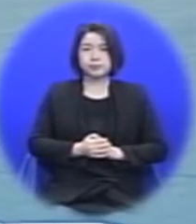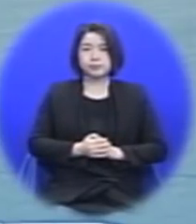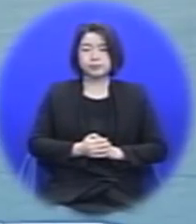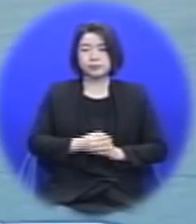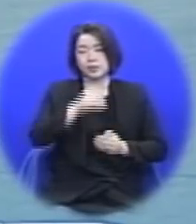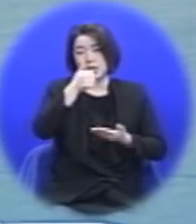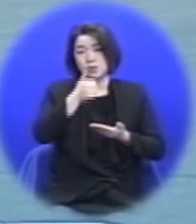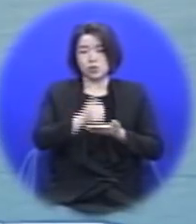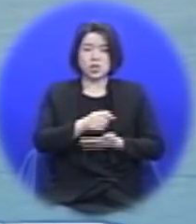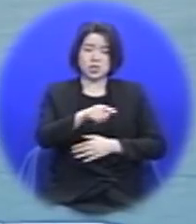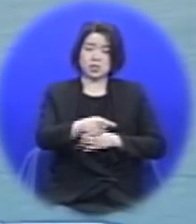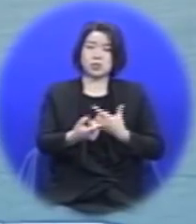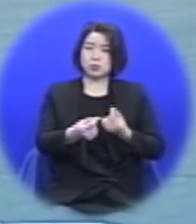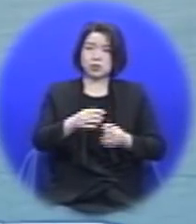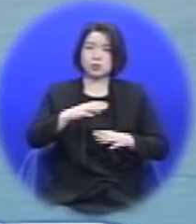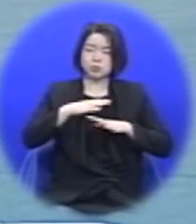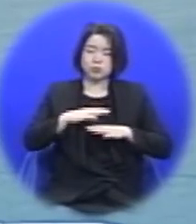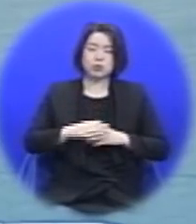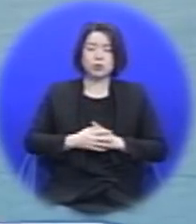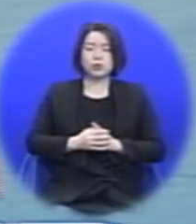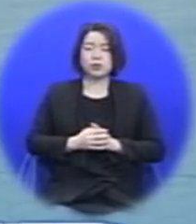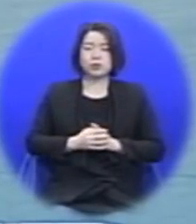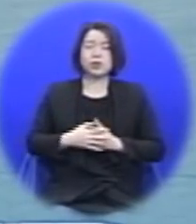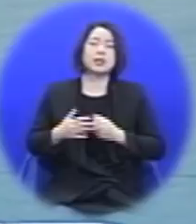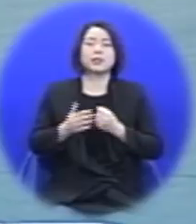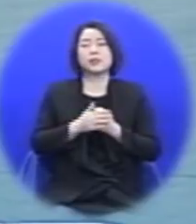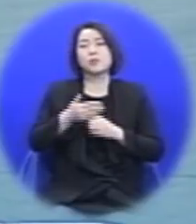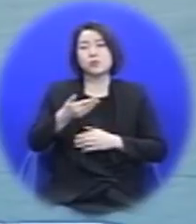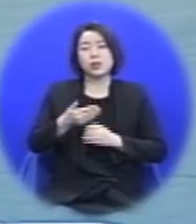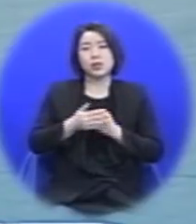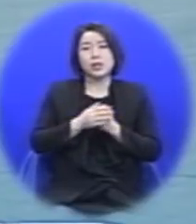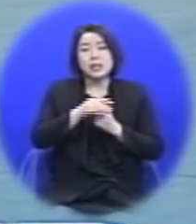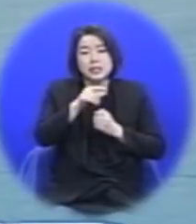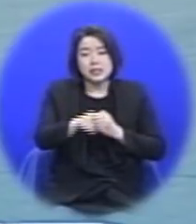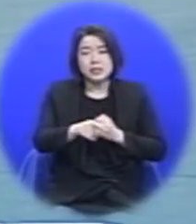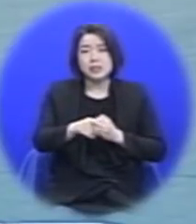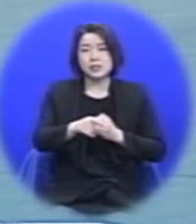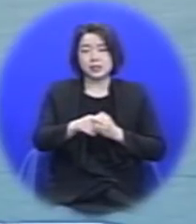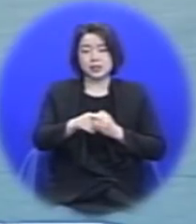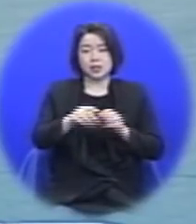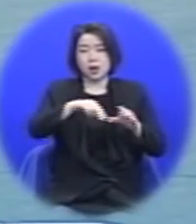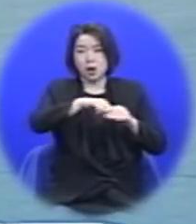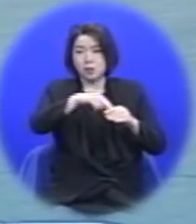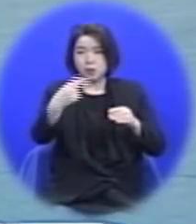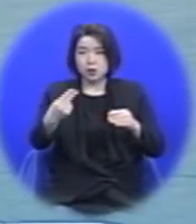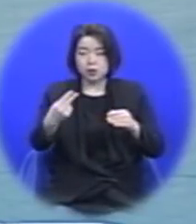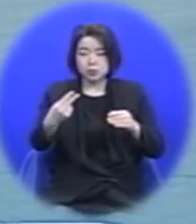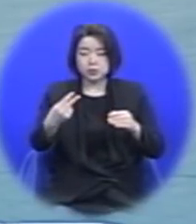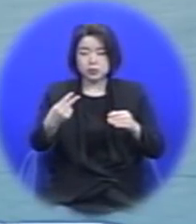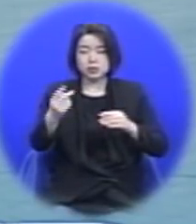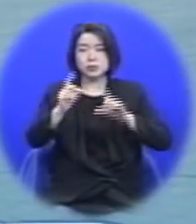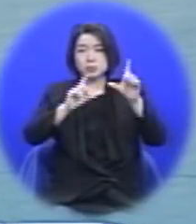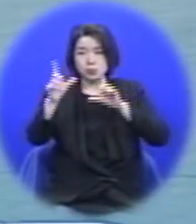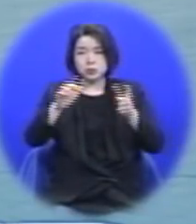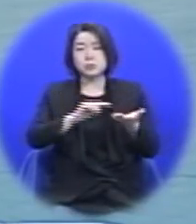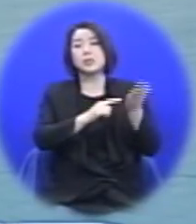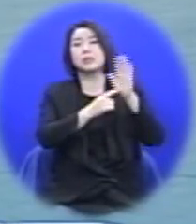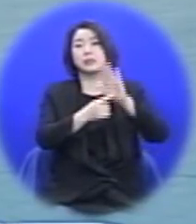죄가 이렇게 무섭습니다. 그러니 이게 바로 벌거벗은 것이 드러난 겁니다.